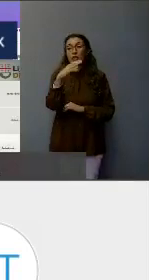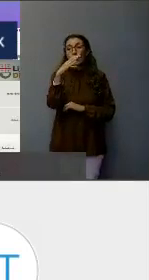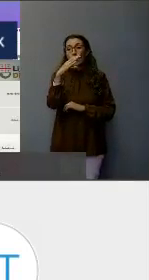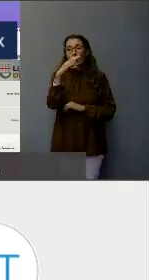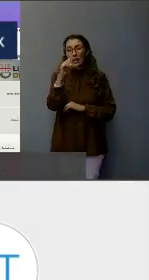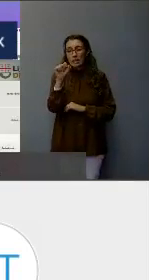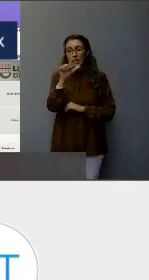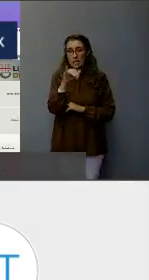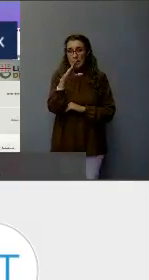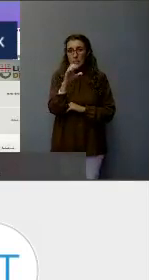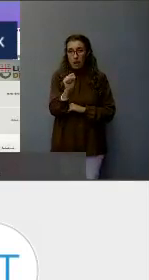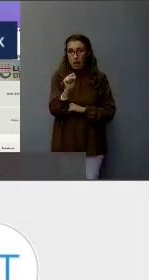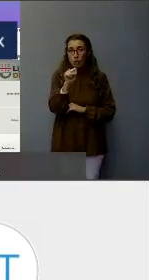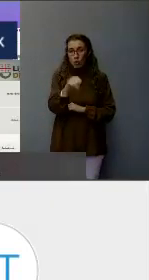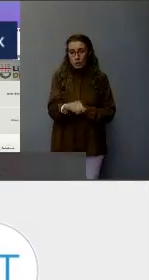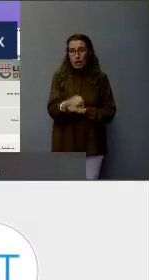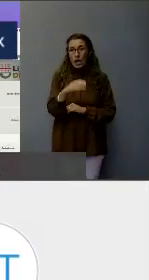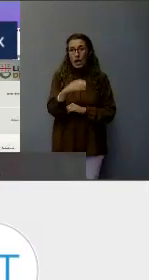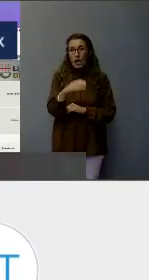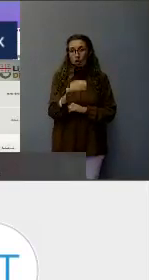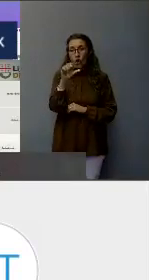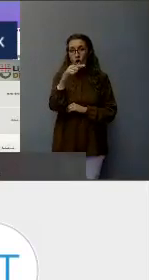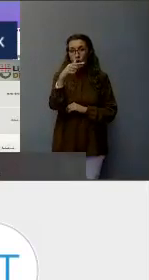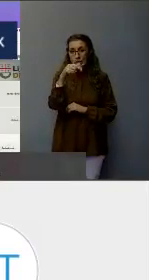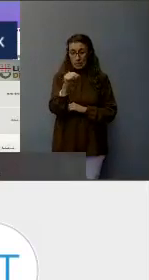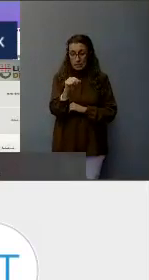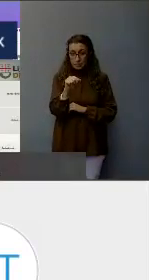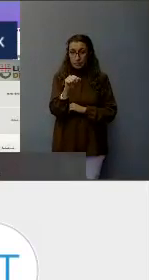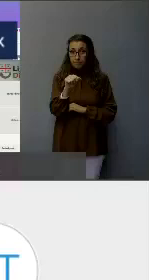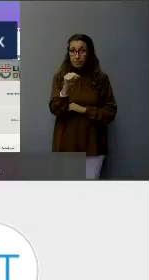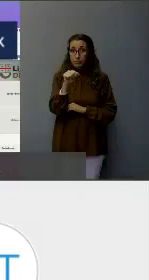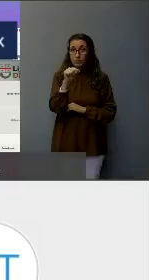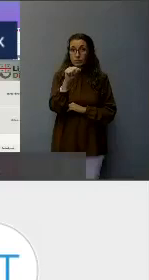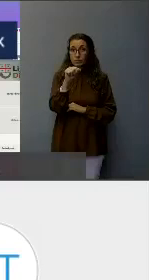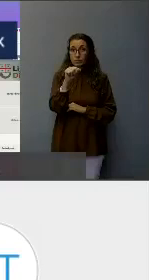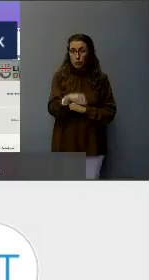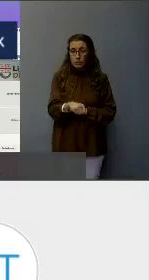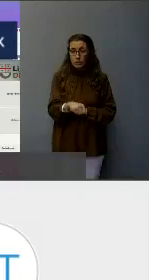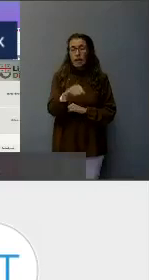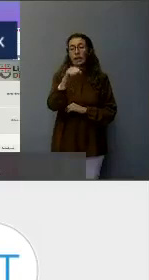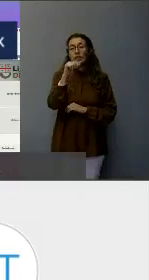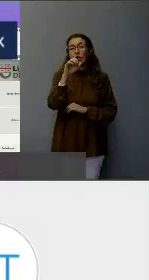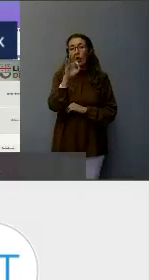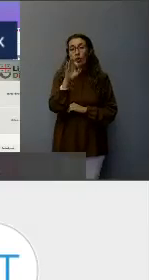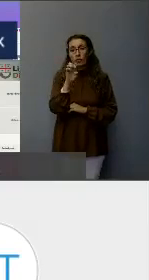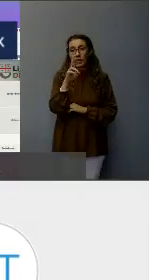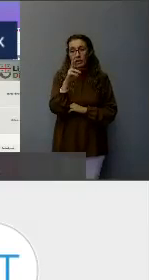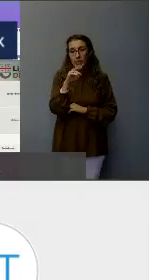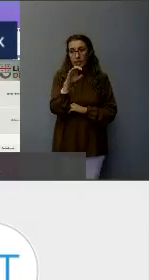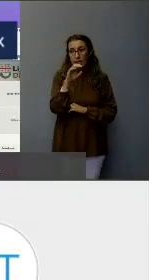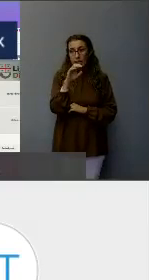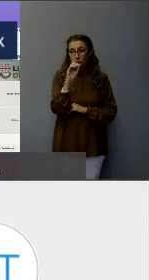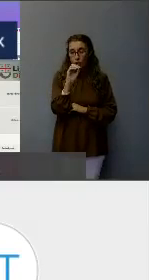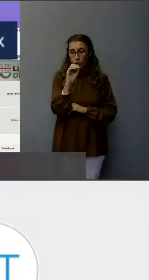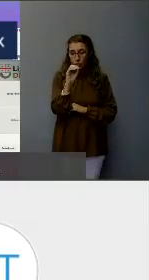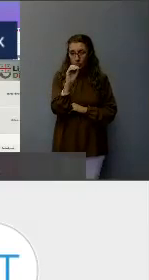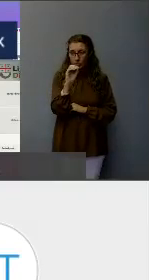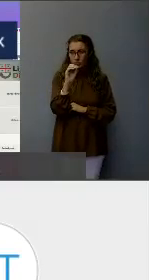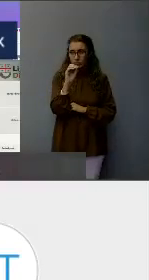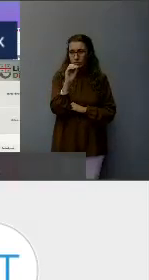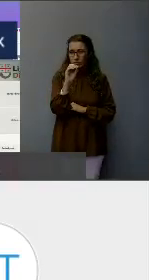consigliere cassiba consigliere costa contrario consigliere ferrero